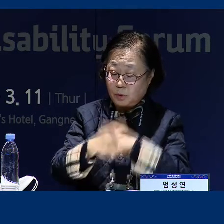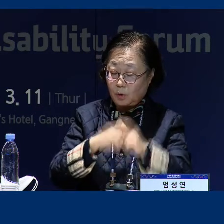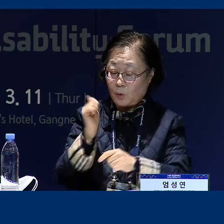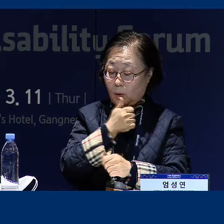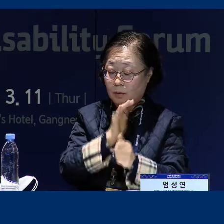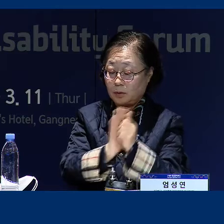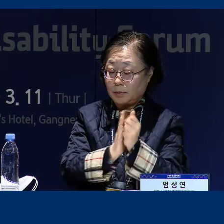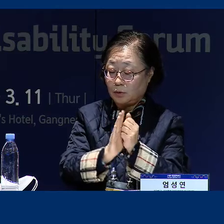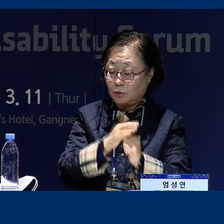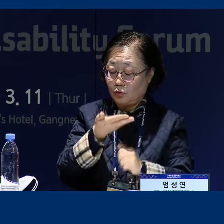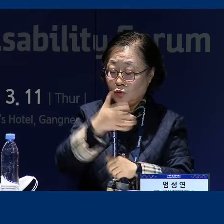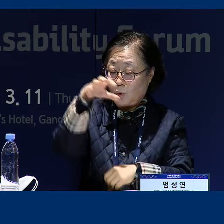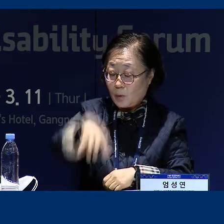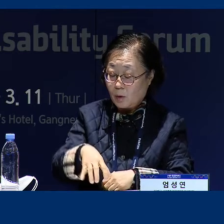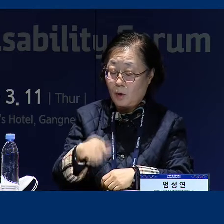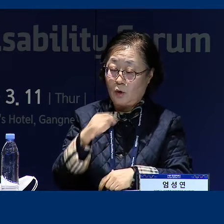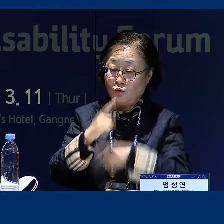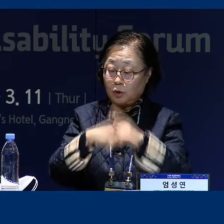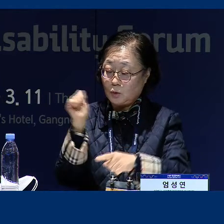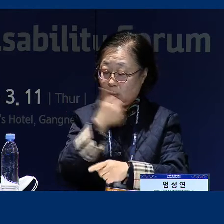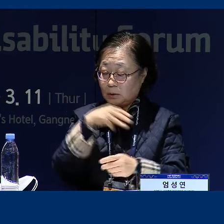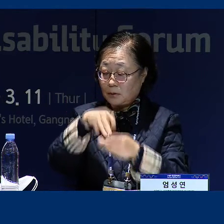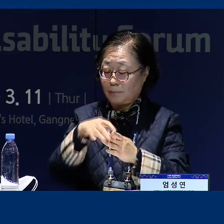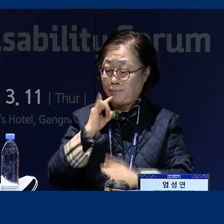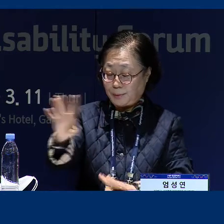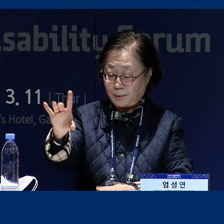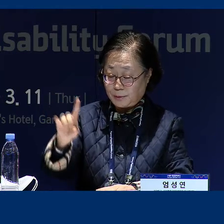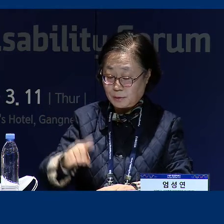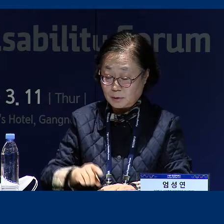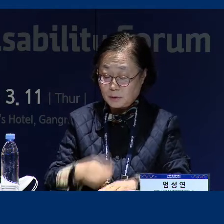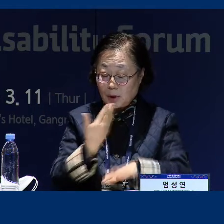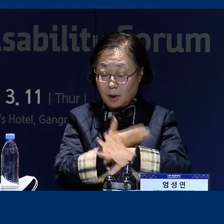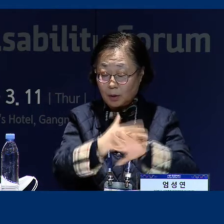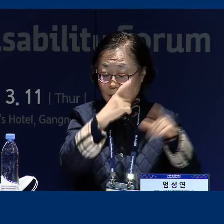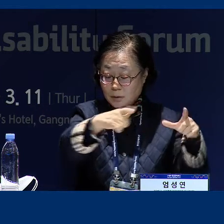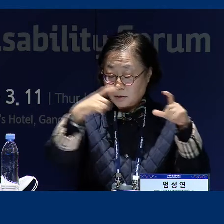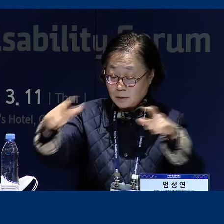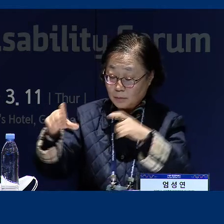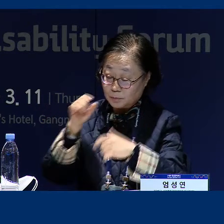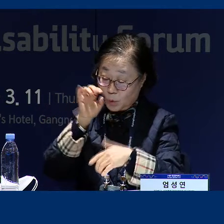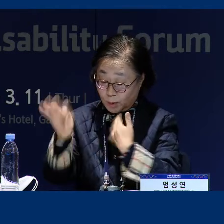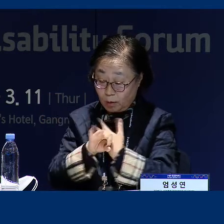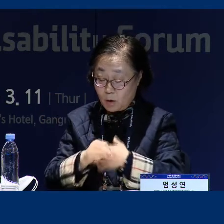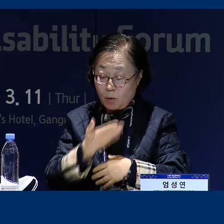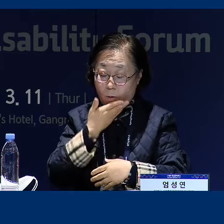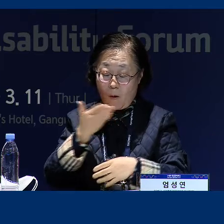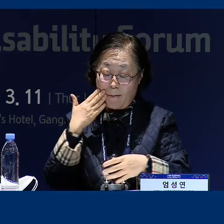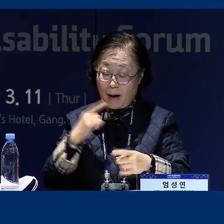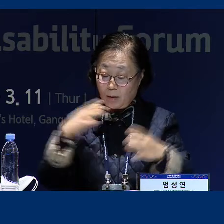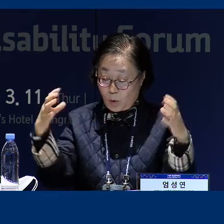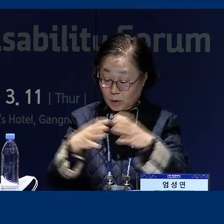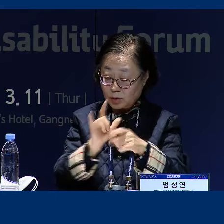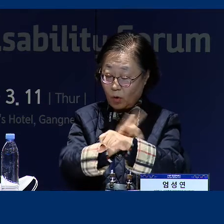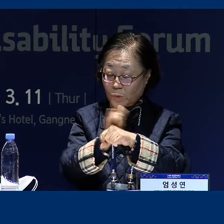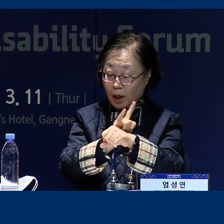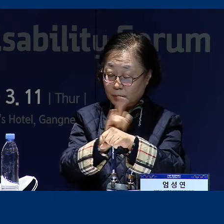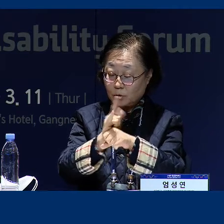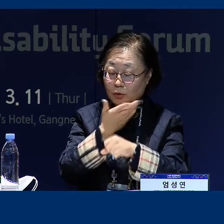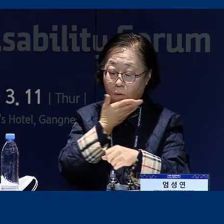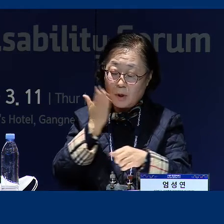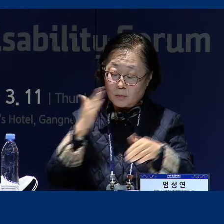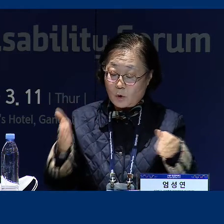부족한 강원도에서는 대부분의 수어 통역 서비스가 지역 수어 통역 센터를 통하여서 이루어지고